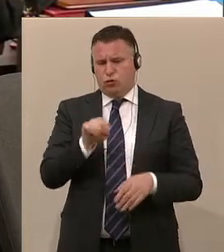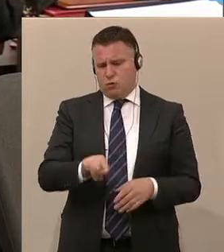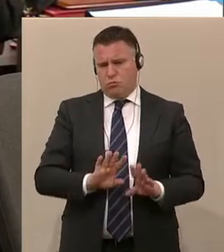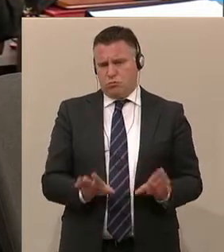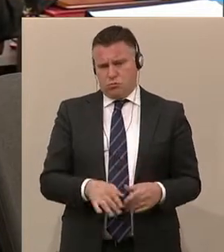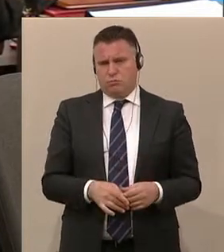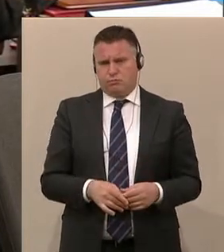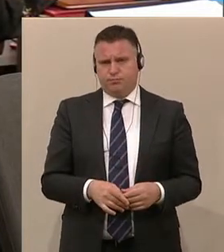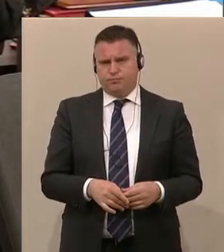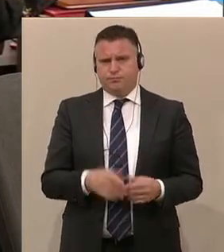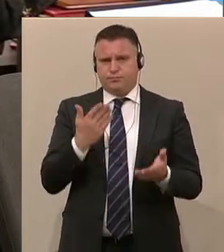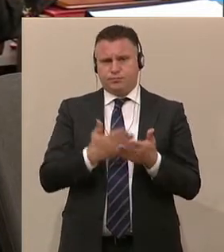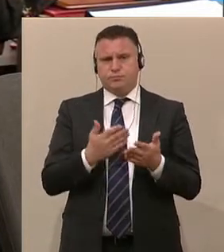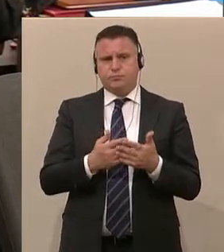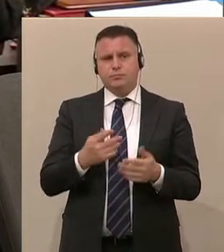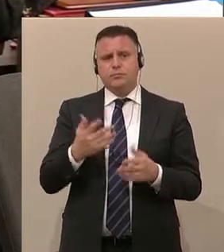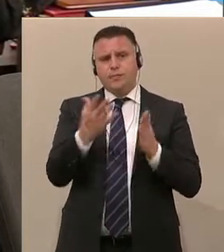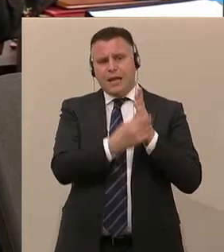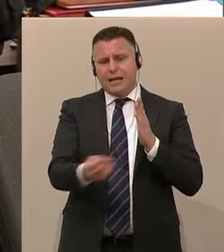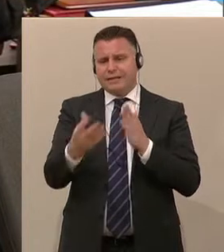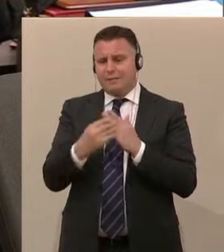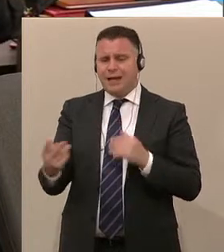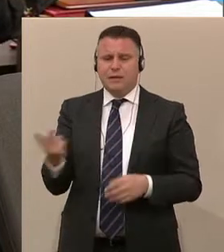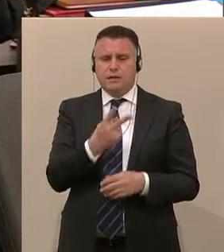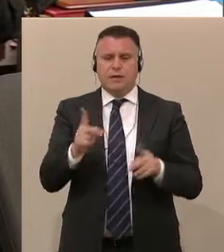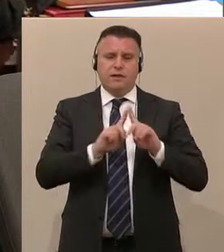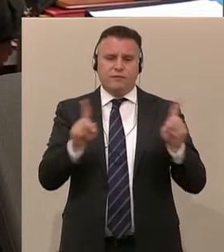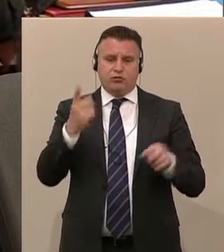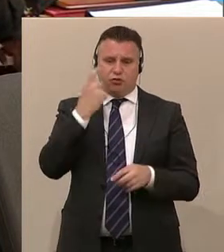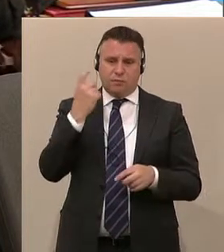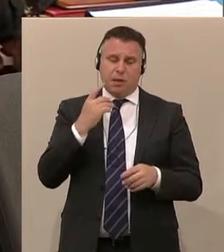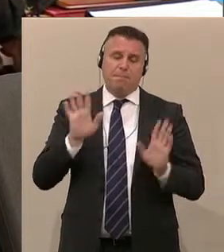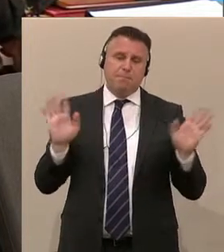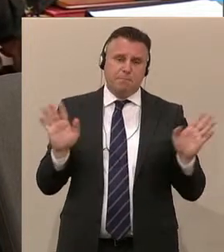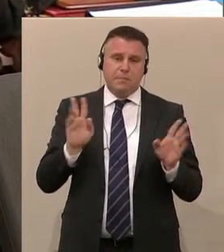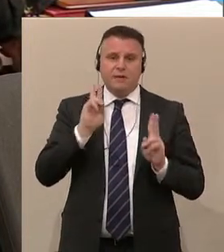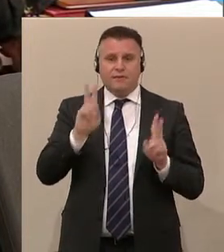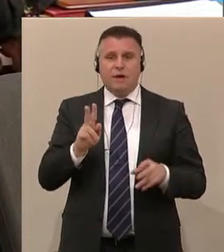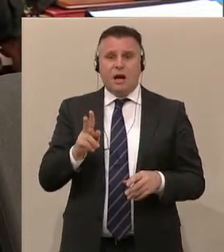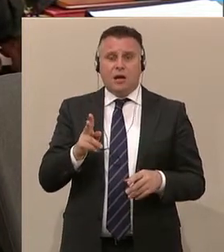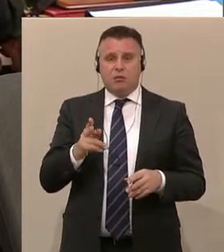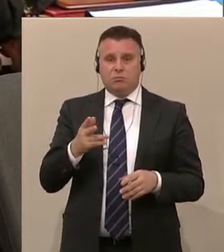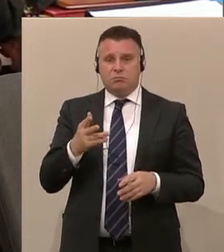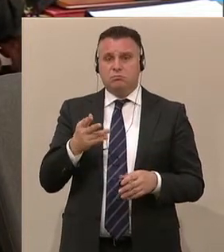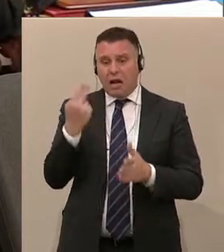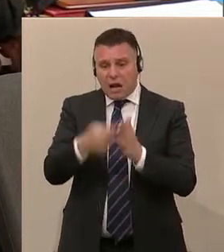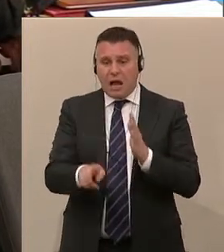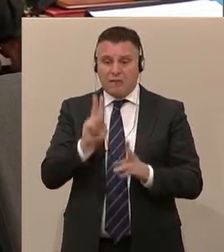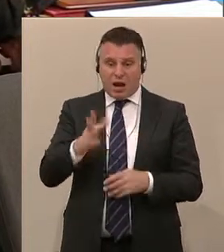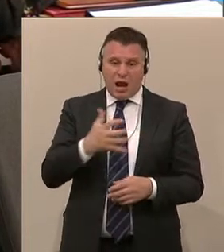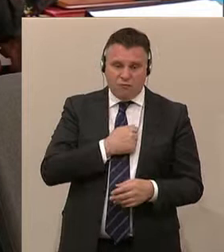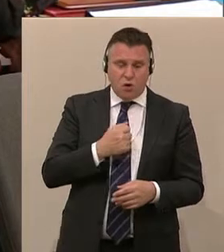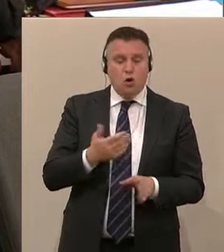deswegen, weil es unterschiedliche Expertenmeinungen gibt, ob sie von Erfolg gekrönt sein wird. Und bevor wir dieses